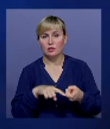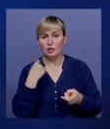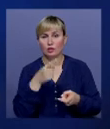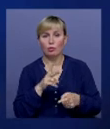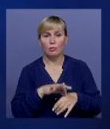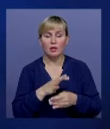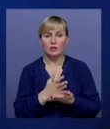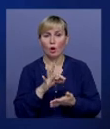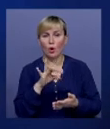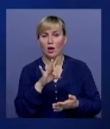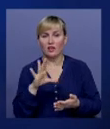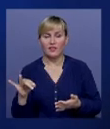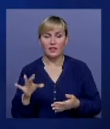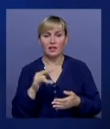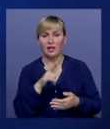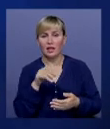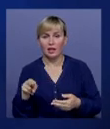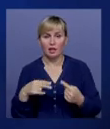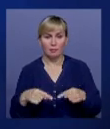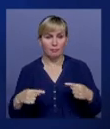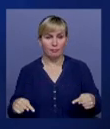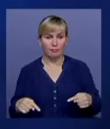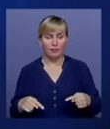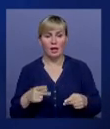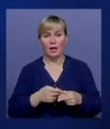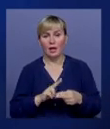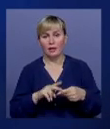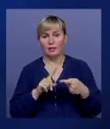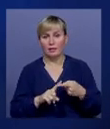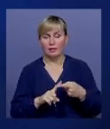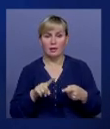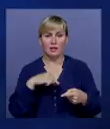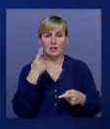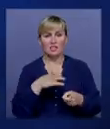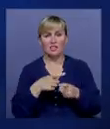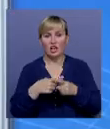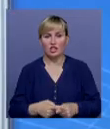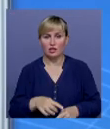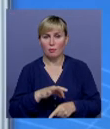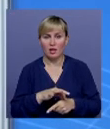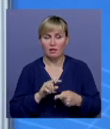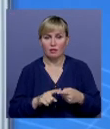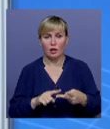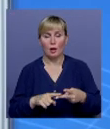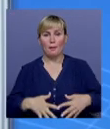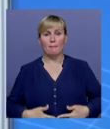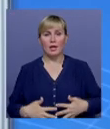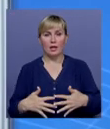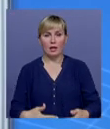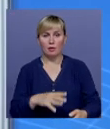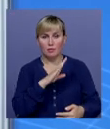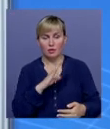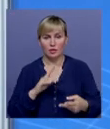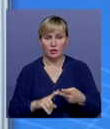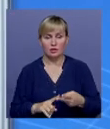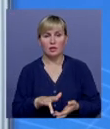и пневмонии и группы риска, которые мы определили. Это лица с хроническими заболеваниями, беременные женщины.